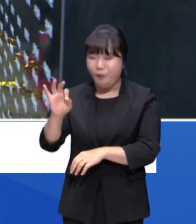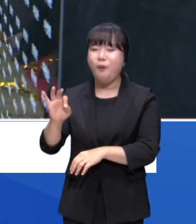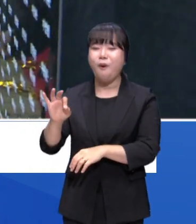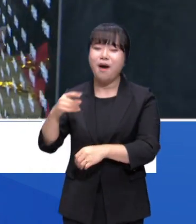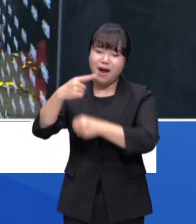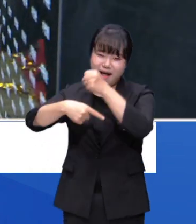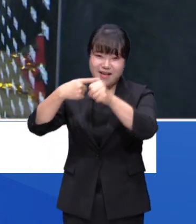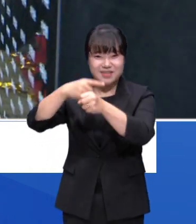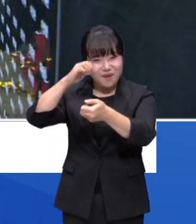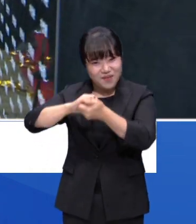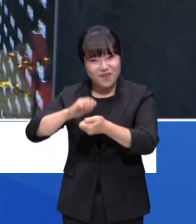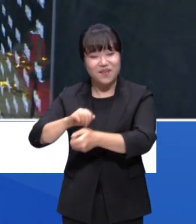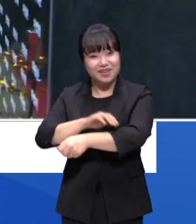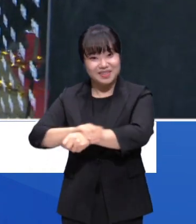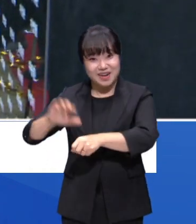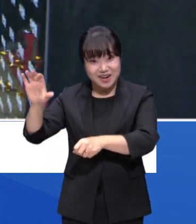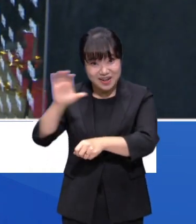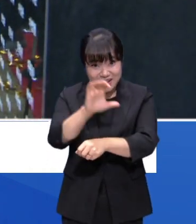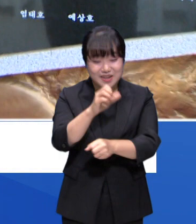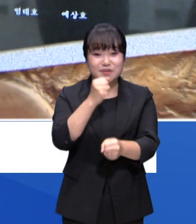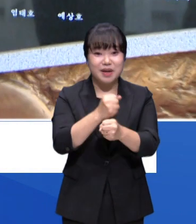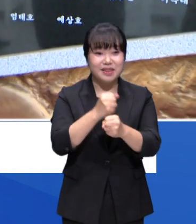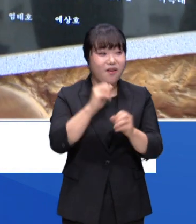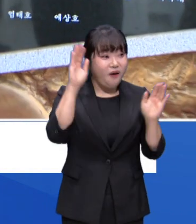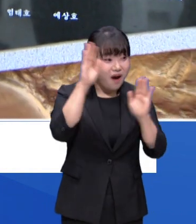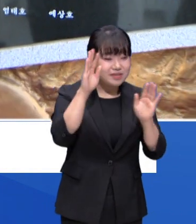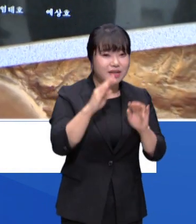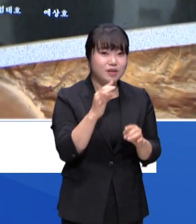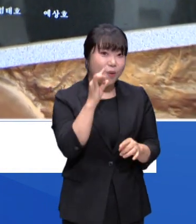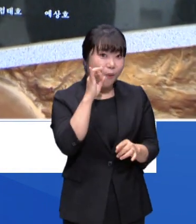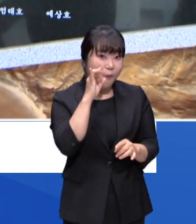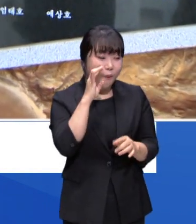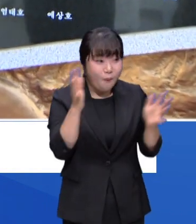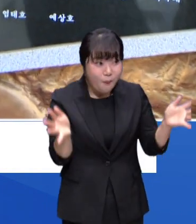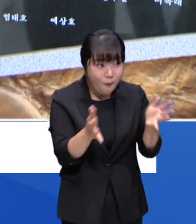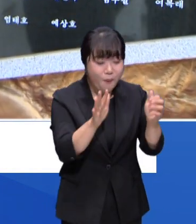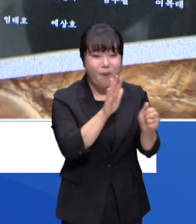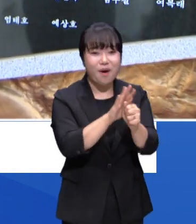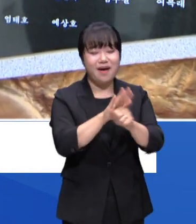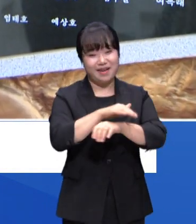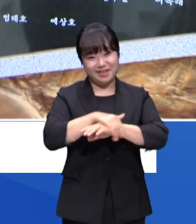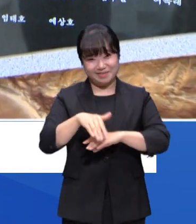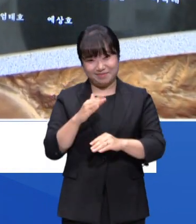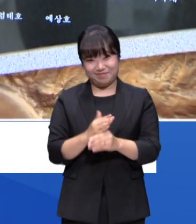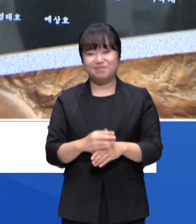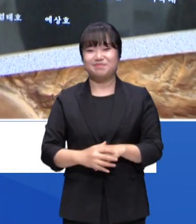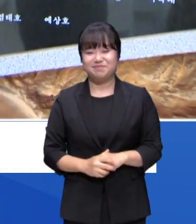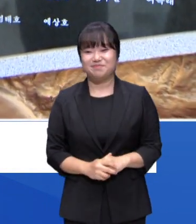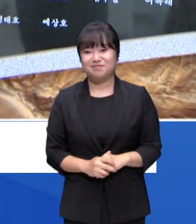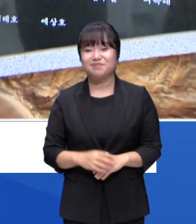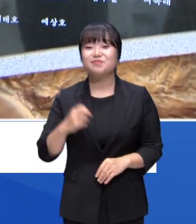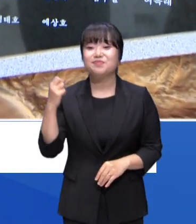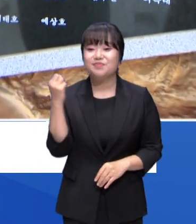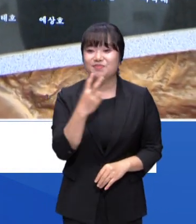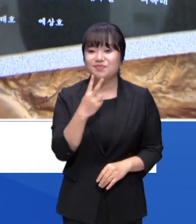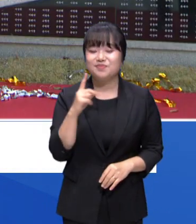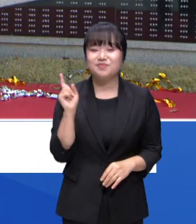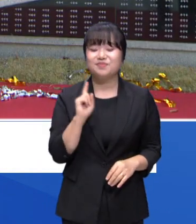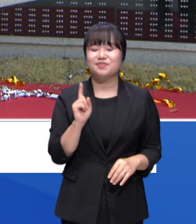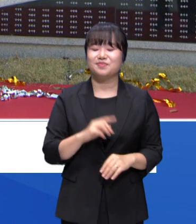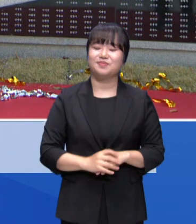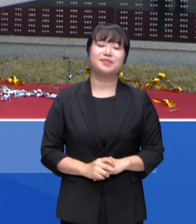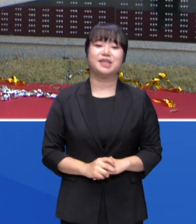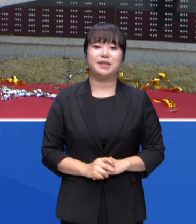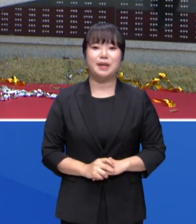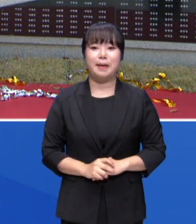그거를 쭉 만들어 가지고 학생들이 좀 쉽게 다가갈 수 있도록 그렇게 할 계획이고요. 그 저희들이